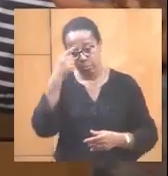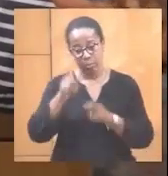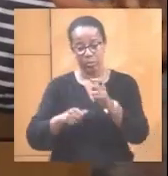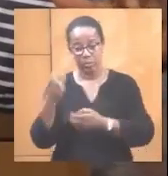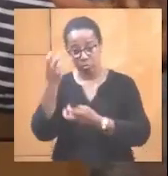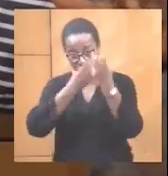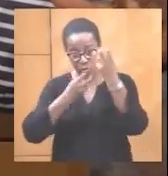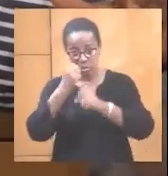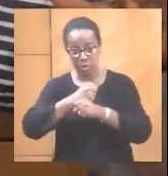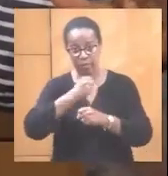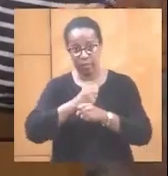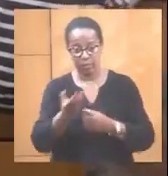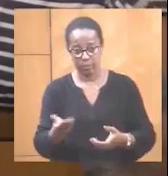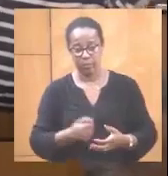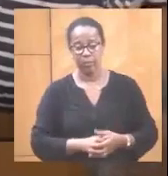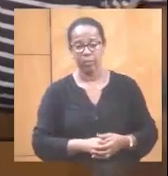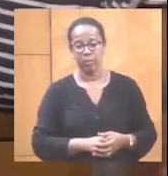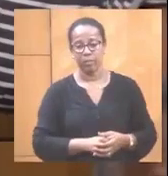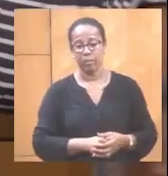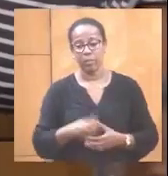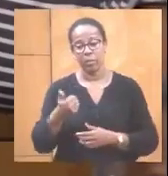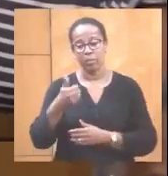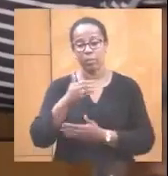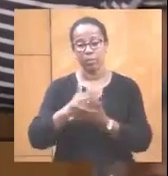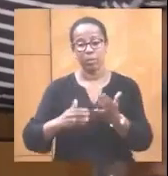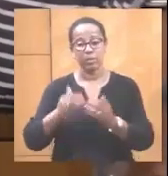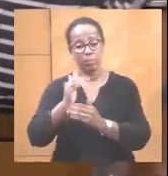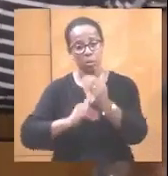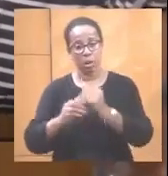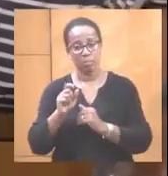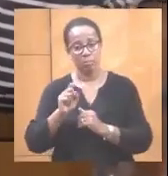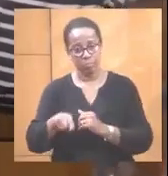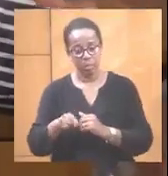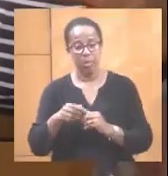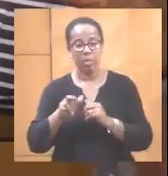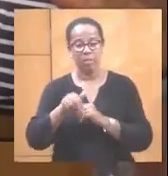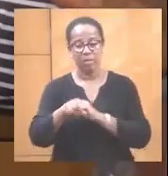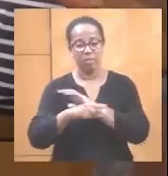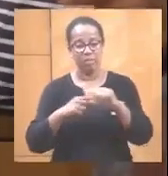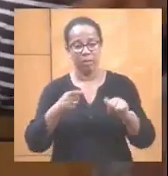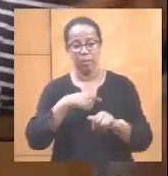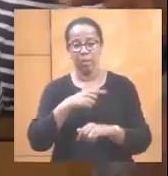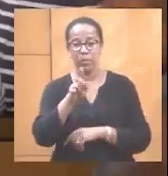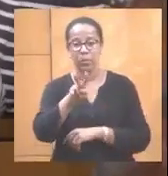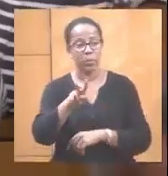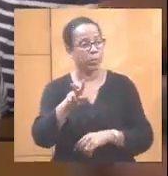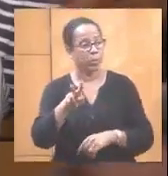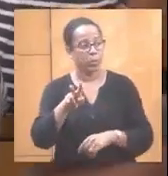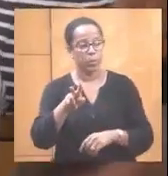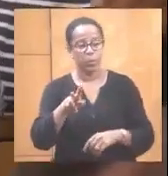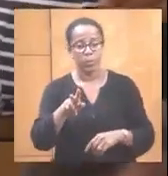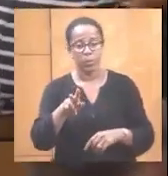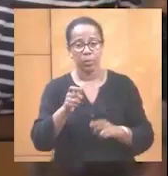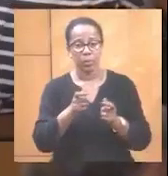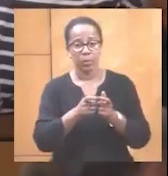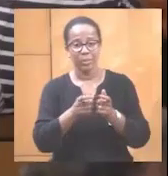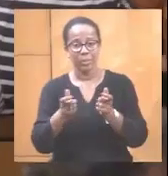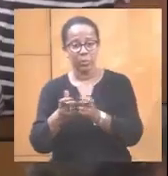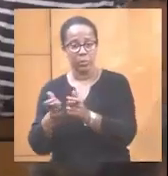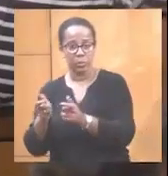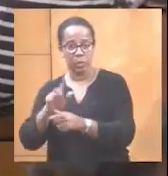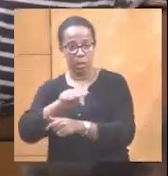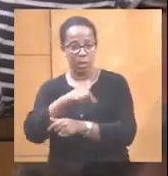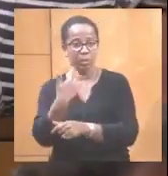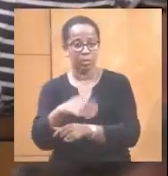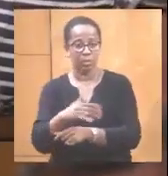d'emploi. Une partie de ce programme sera réalisée par d'abord les deux instituts qui existent